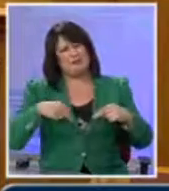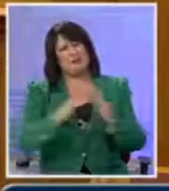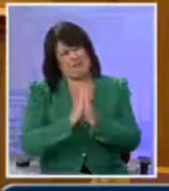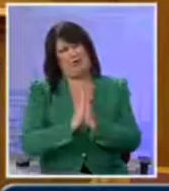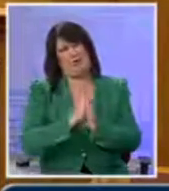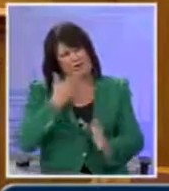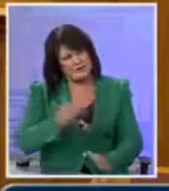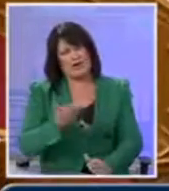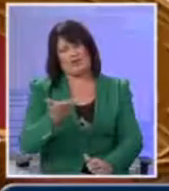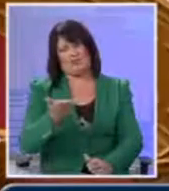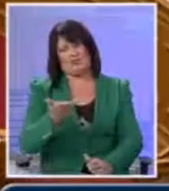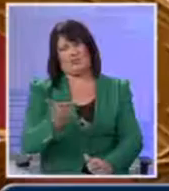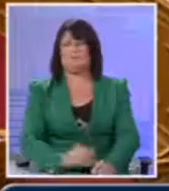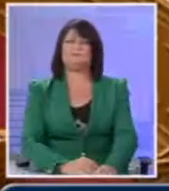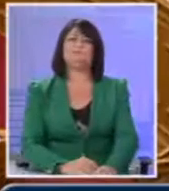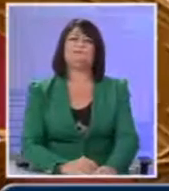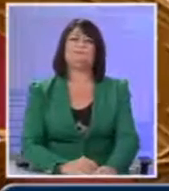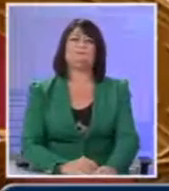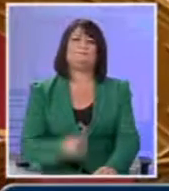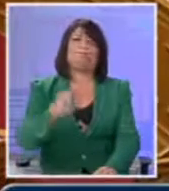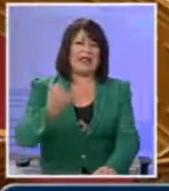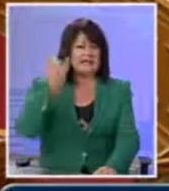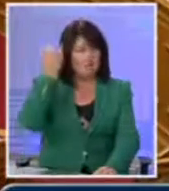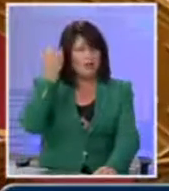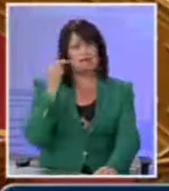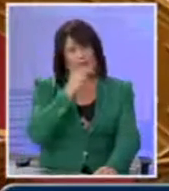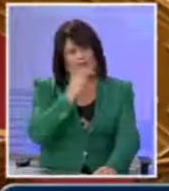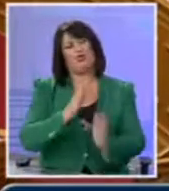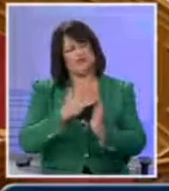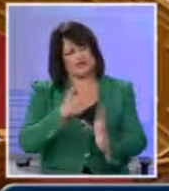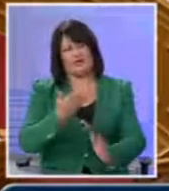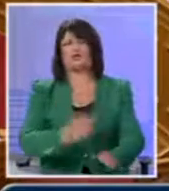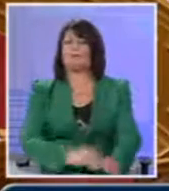να κλείνουμε διότι έπεται και ο Αντιπρόεδρος και ο Πρωθυπουργός. Ευχαριστώ.